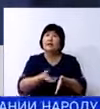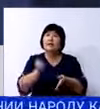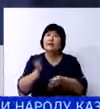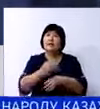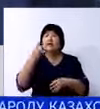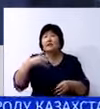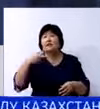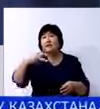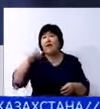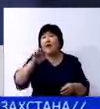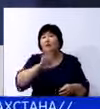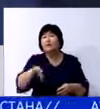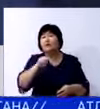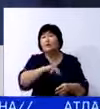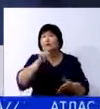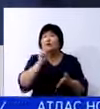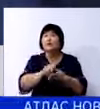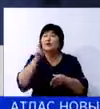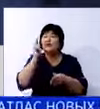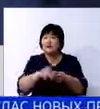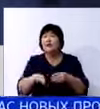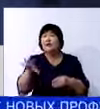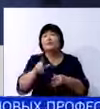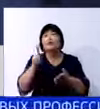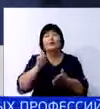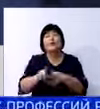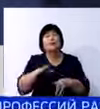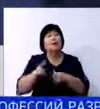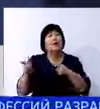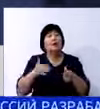К 20 августа все работы должны быть завершены и все должно быть готово ко Дню знаний.